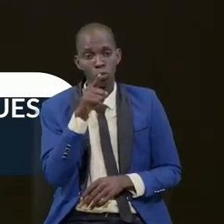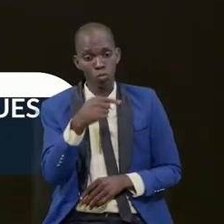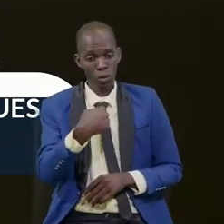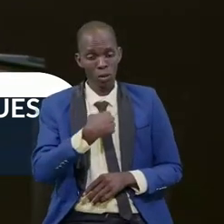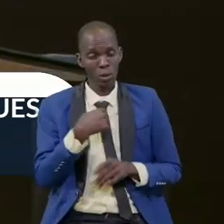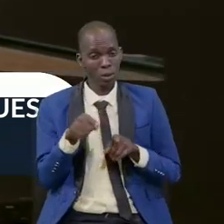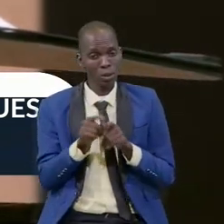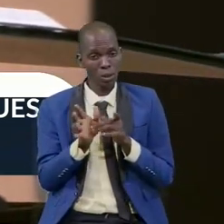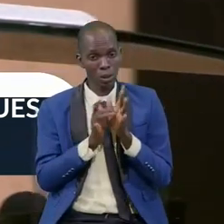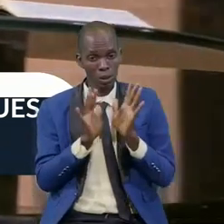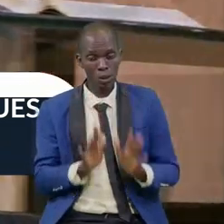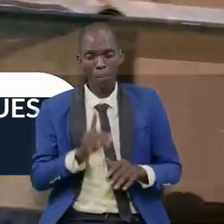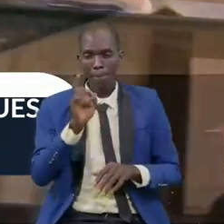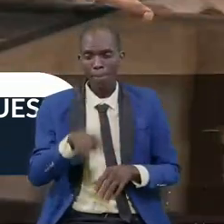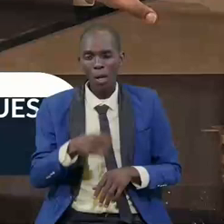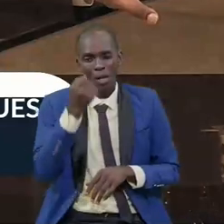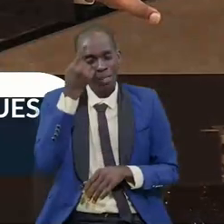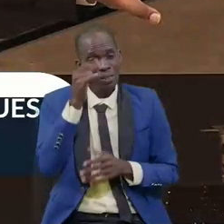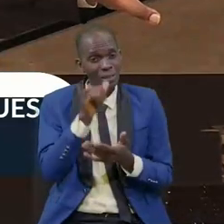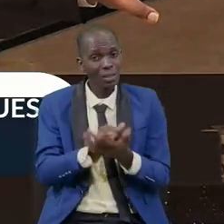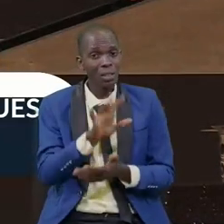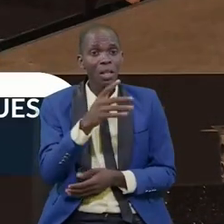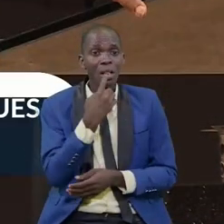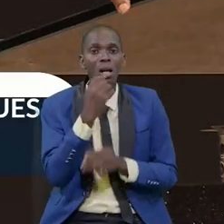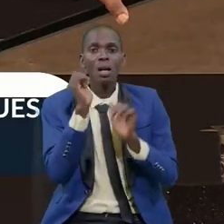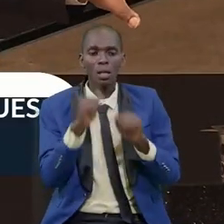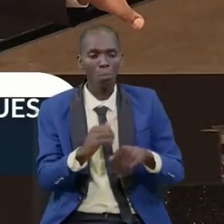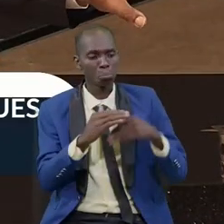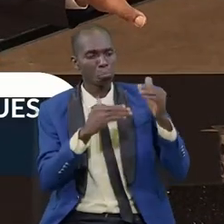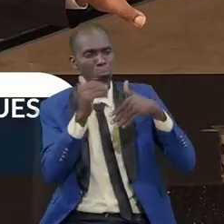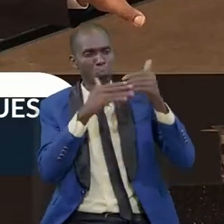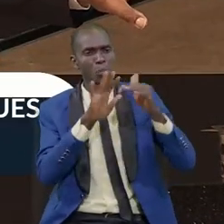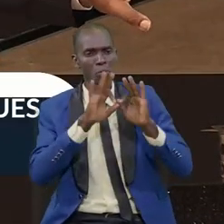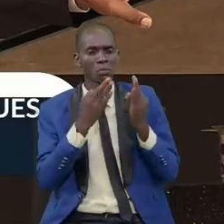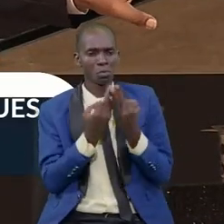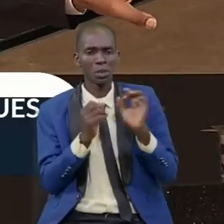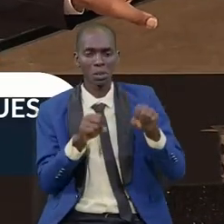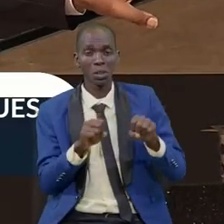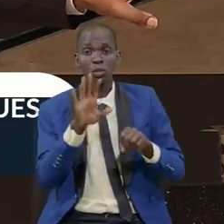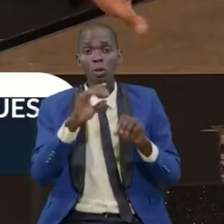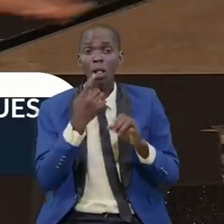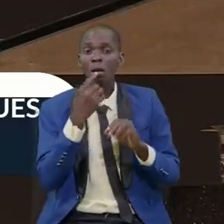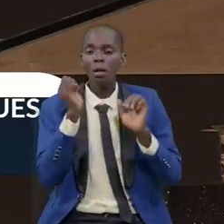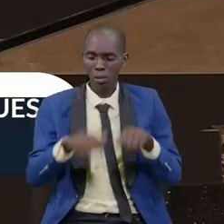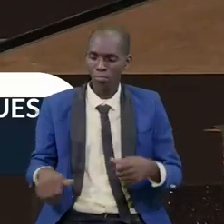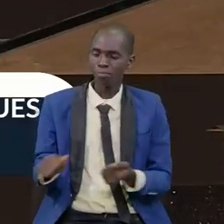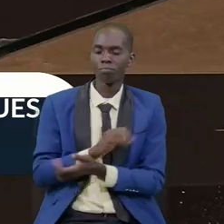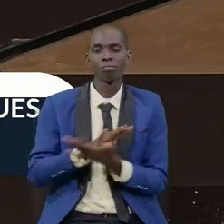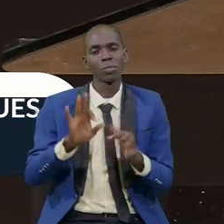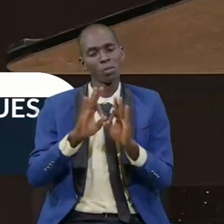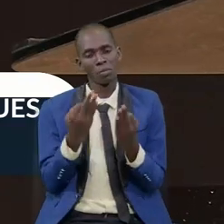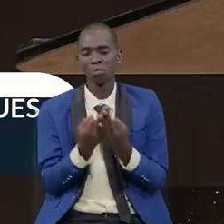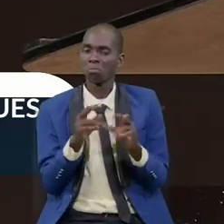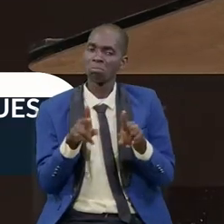comprendre, vous et moi, nous devons comprendre que votre langue peut édifier votre famille, votre langue peut détruire